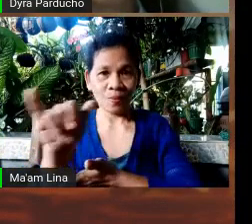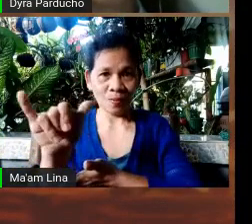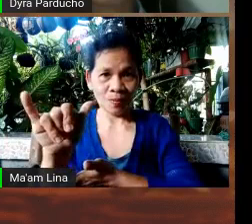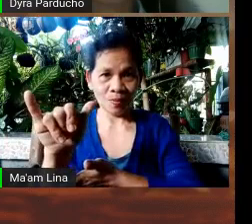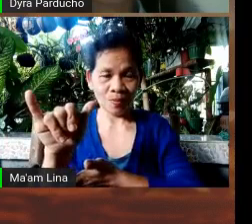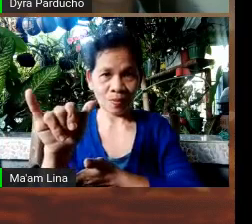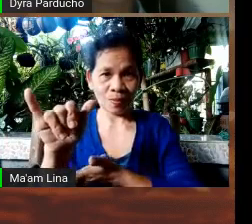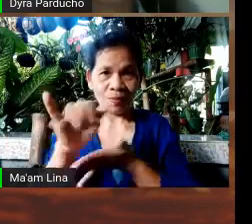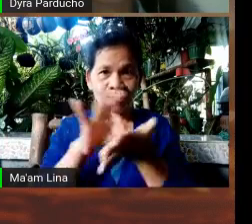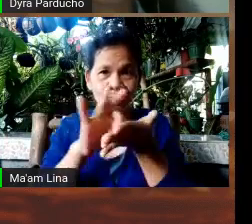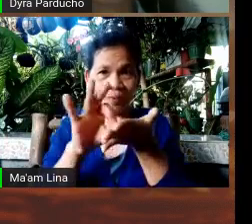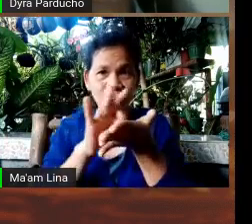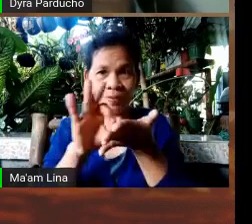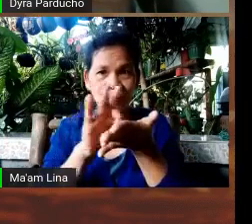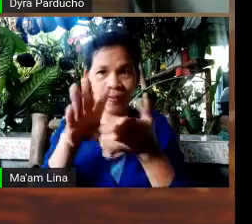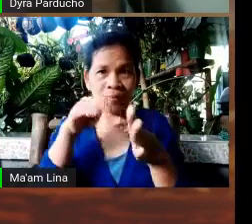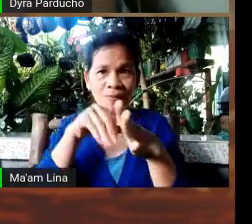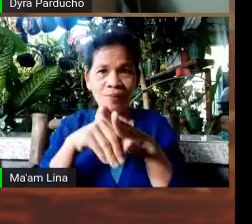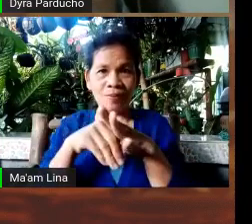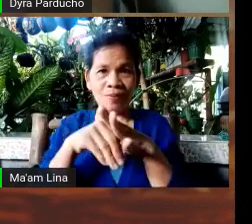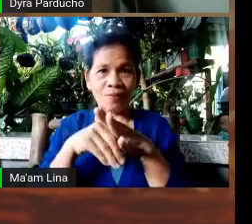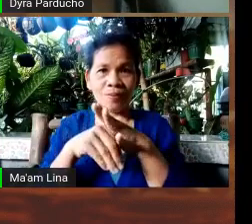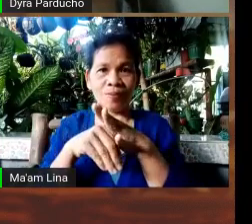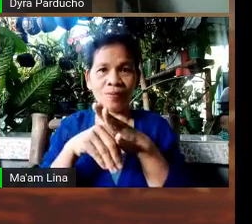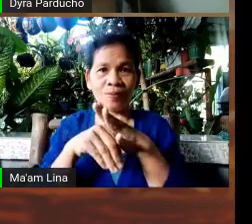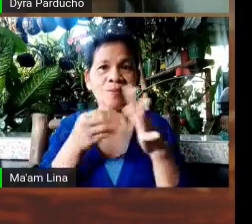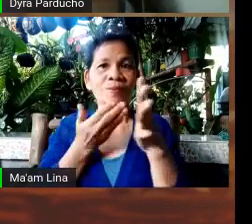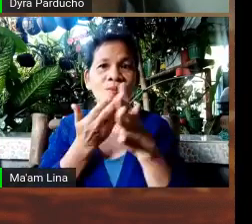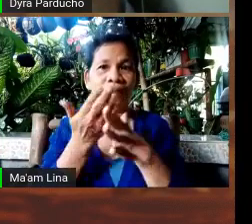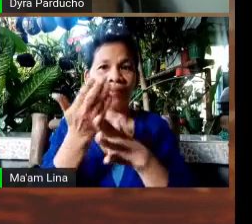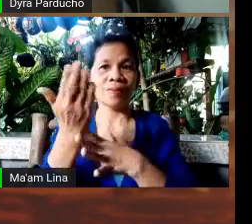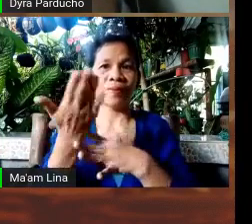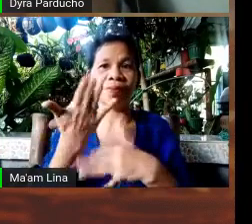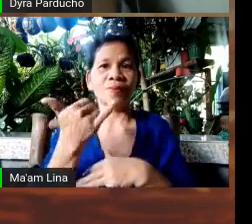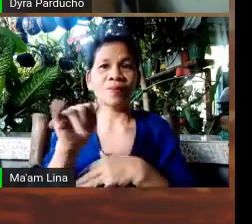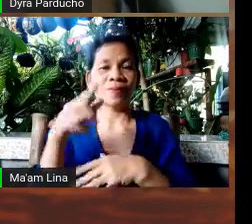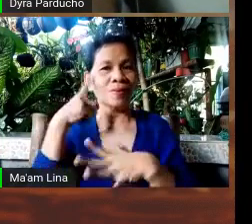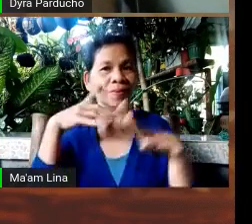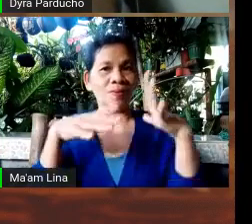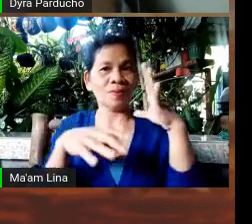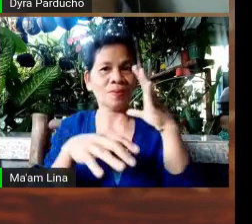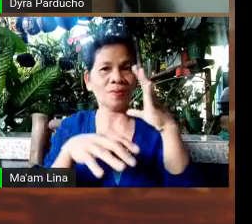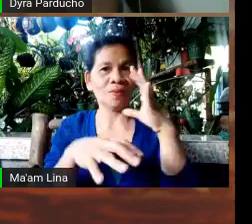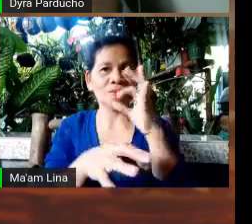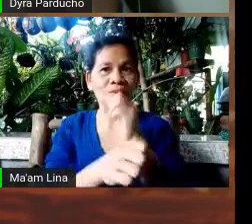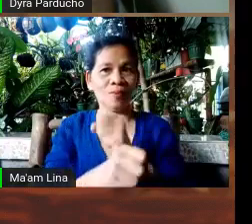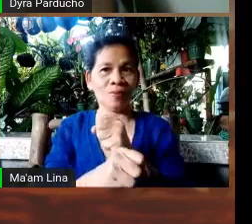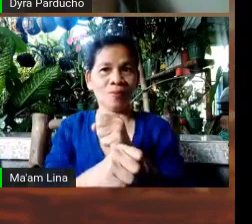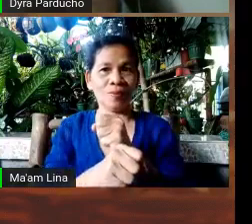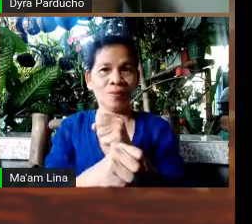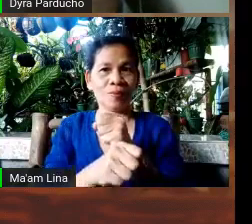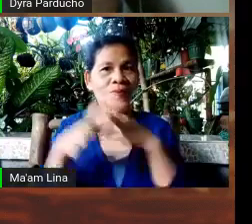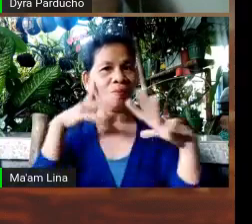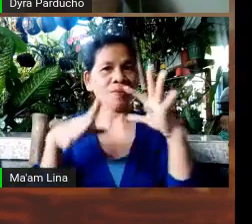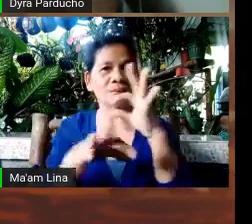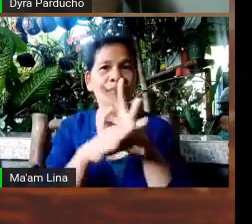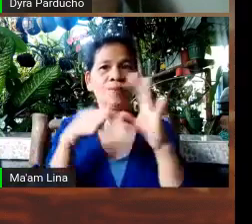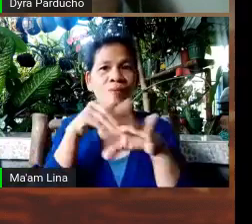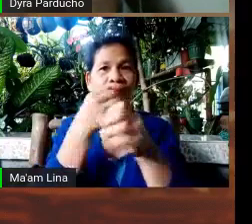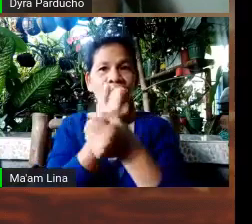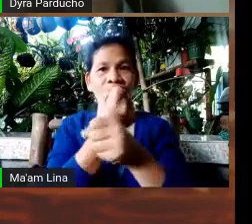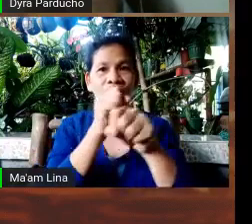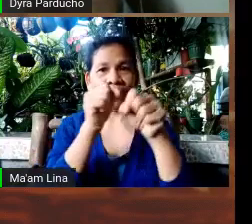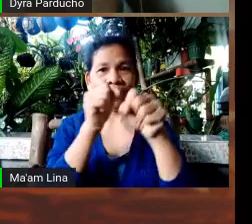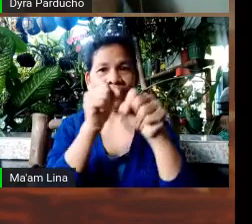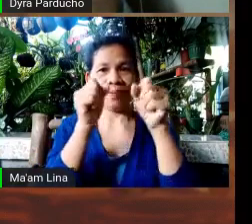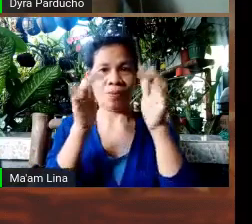na sila'y mapatawad sa pamamagitan ng kanilang pananampalataya sa manunubos